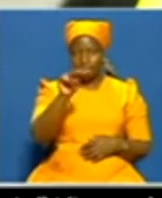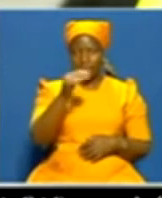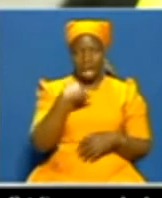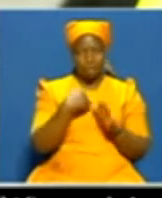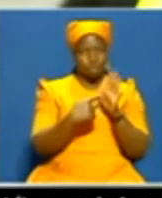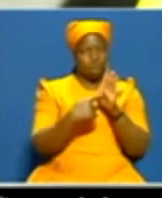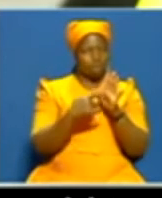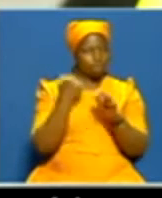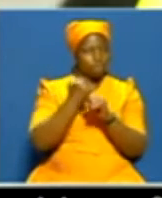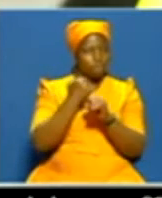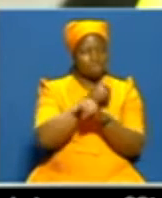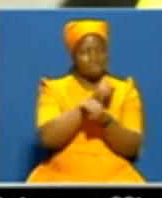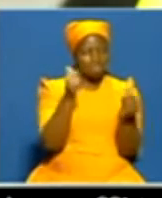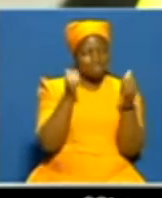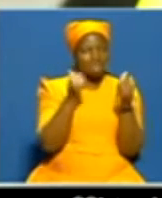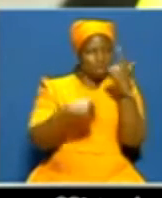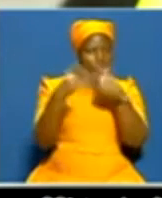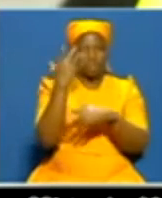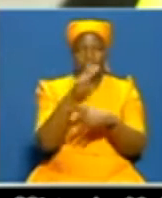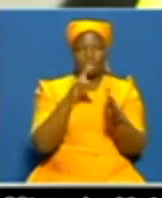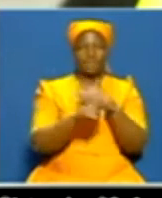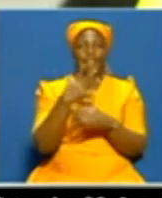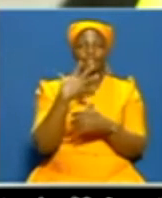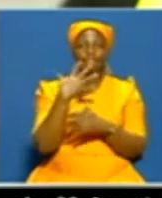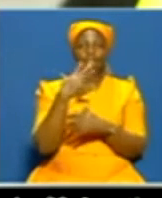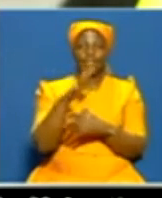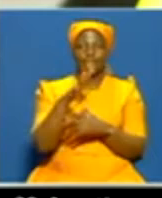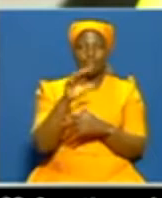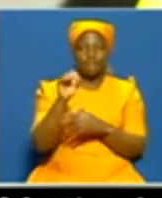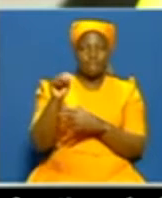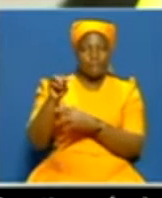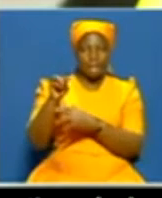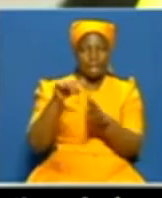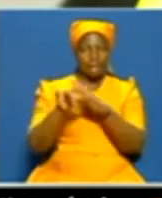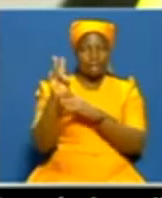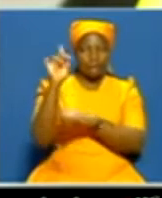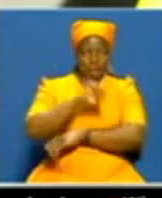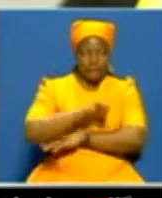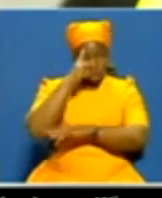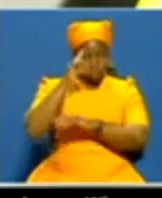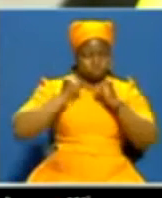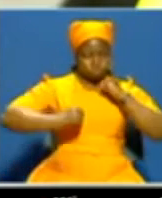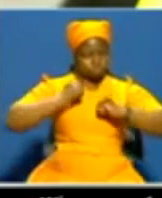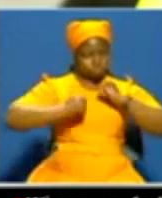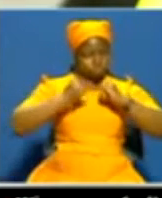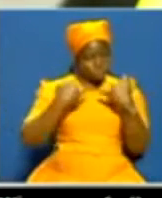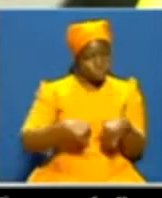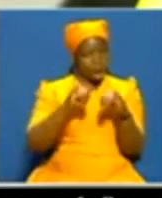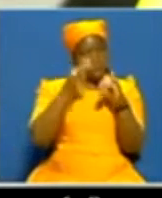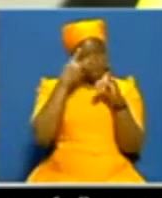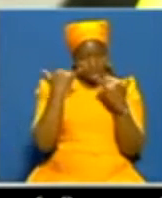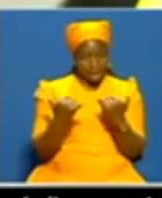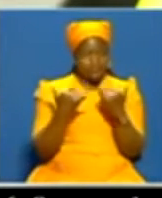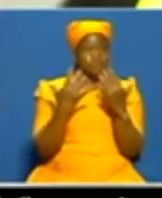kuibuka mshindi katika fainali ya mbio za mita 5000 kwenye siku ya pili ya mashindano ya riadha ya majaribio kwa chipukizi katika uwanja wa